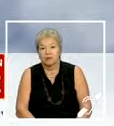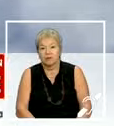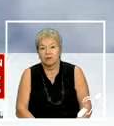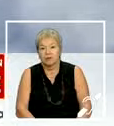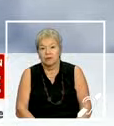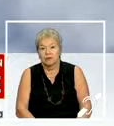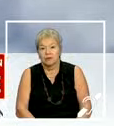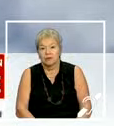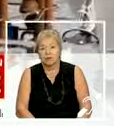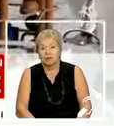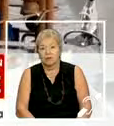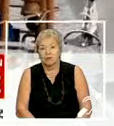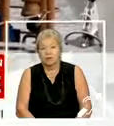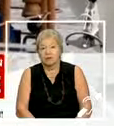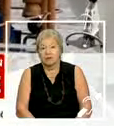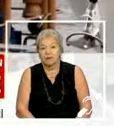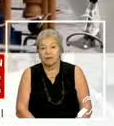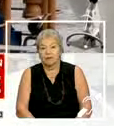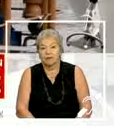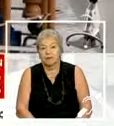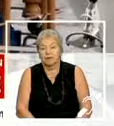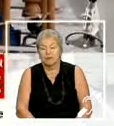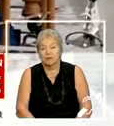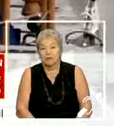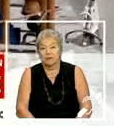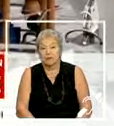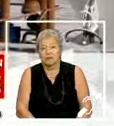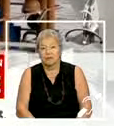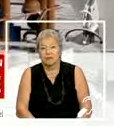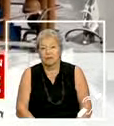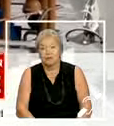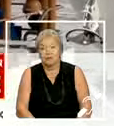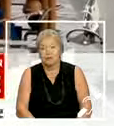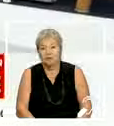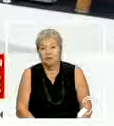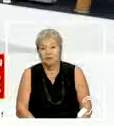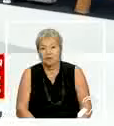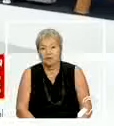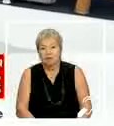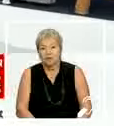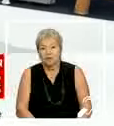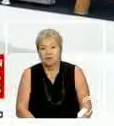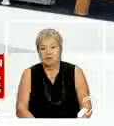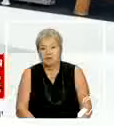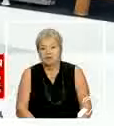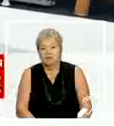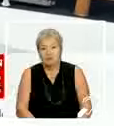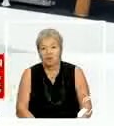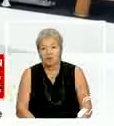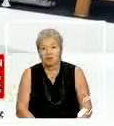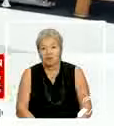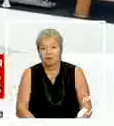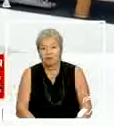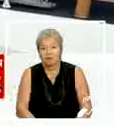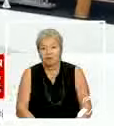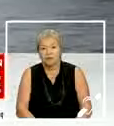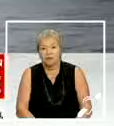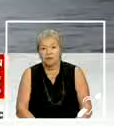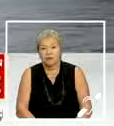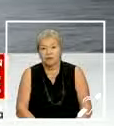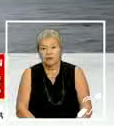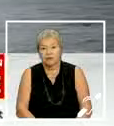Titan's parent company, Ocean Gate Expedition. This is a complex search effort which requires multiple agencies with subject